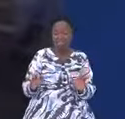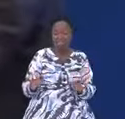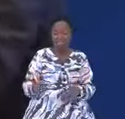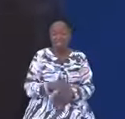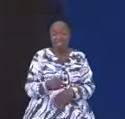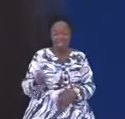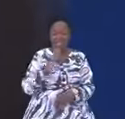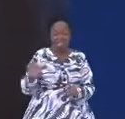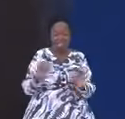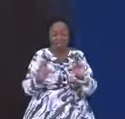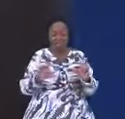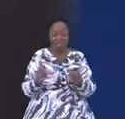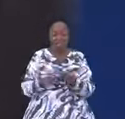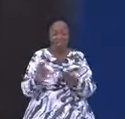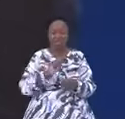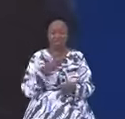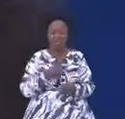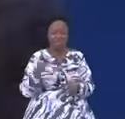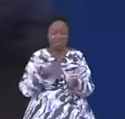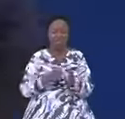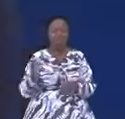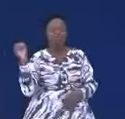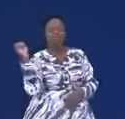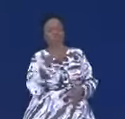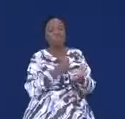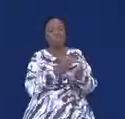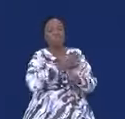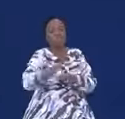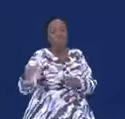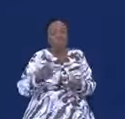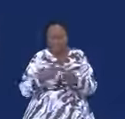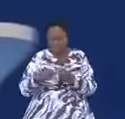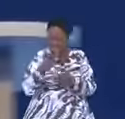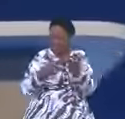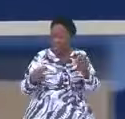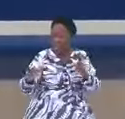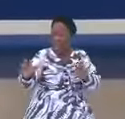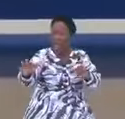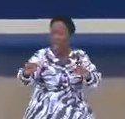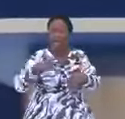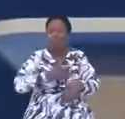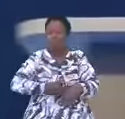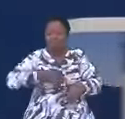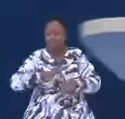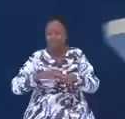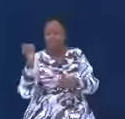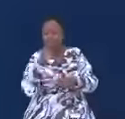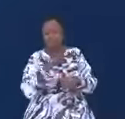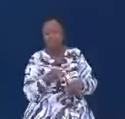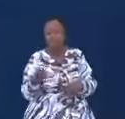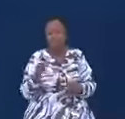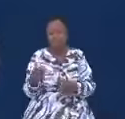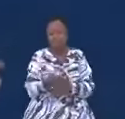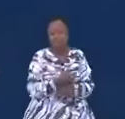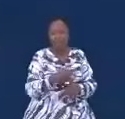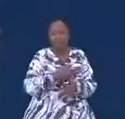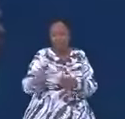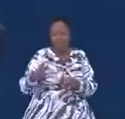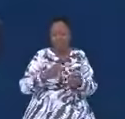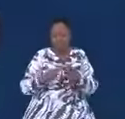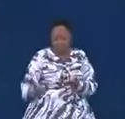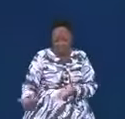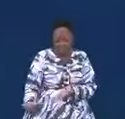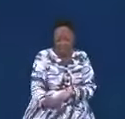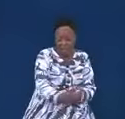gta est quelqu'un dit elle ne l'était pas et rassemble tous ces bouts de